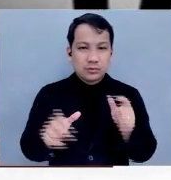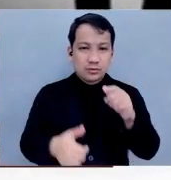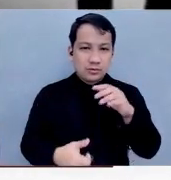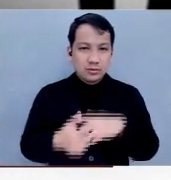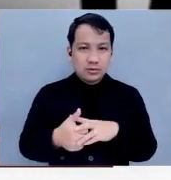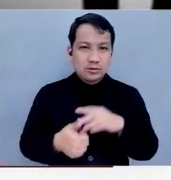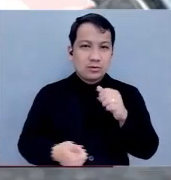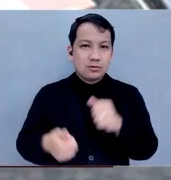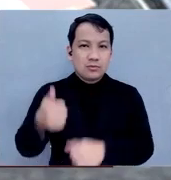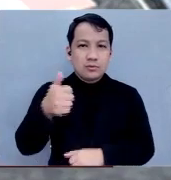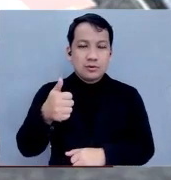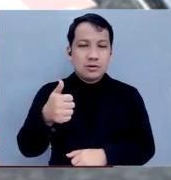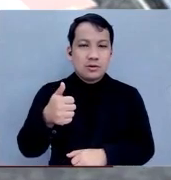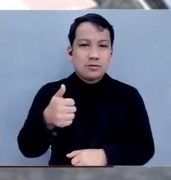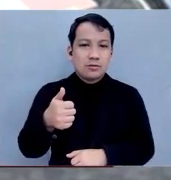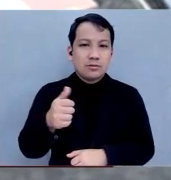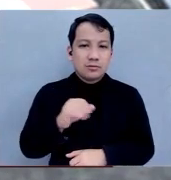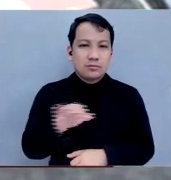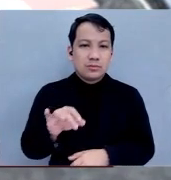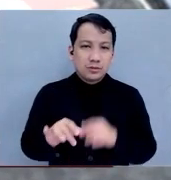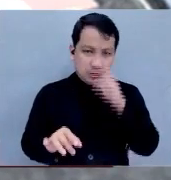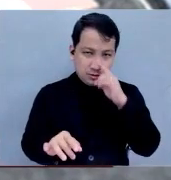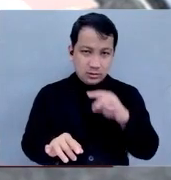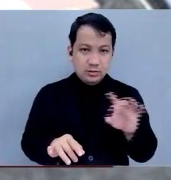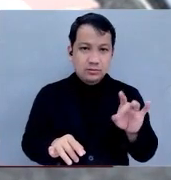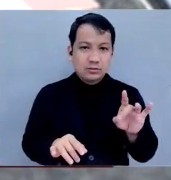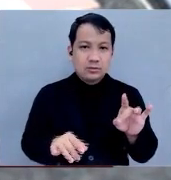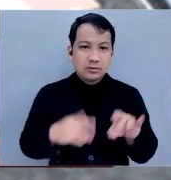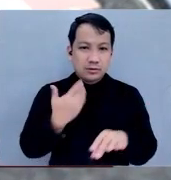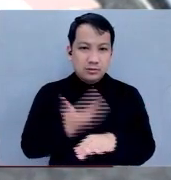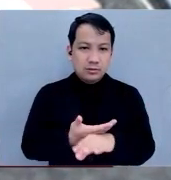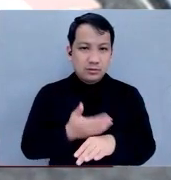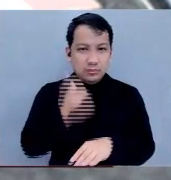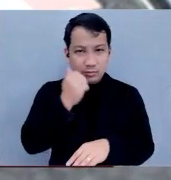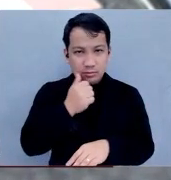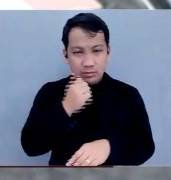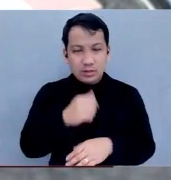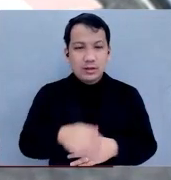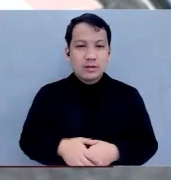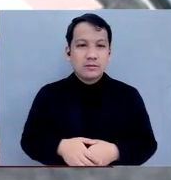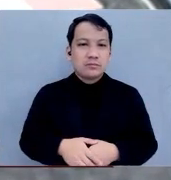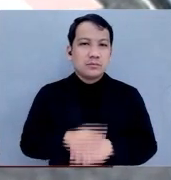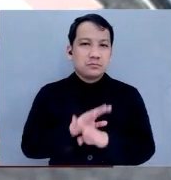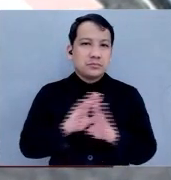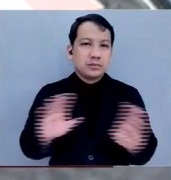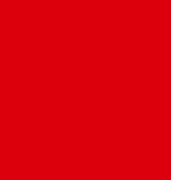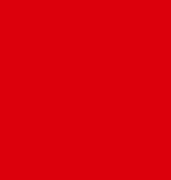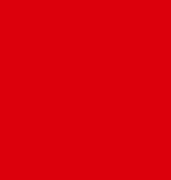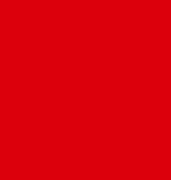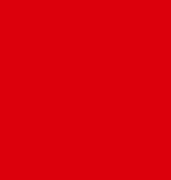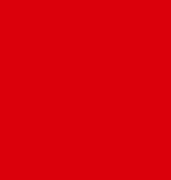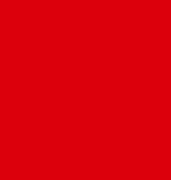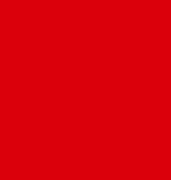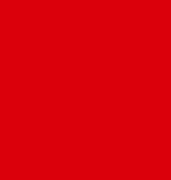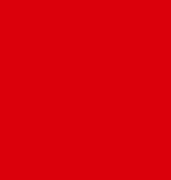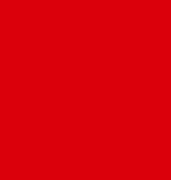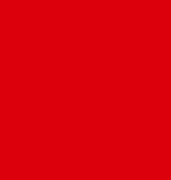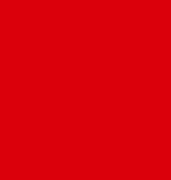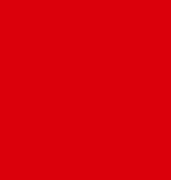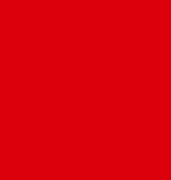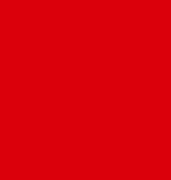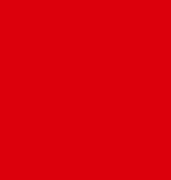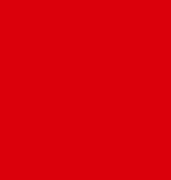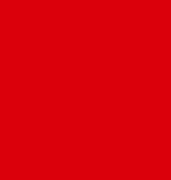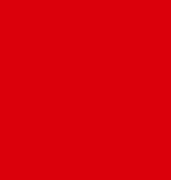pagkapanalo. Yan ay kapag 18 years old na ang kanilang anak na babae. Pero hindi na nga ito natupad. Mga kapatid,